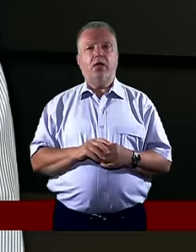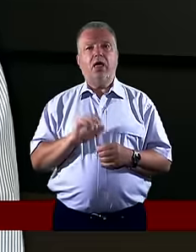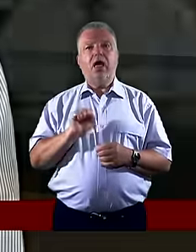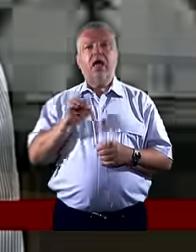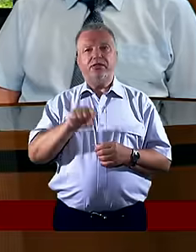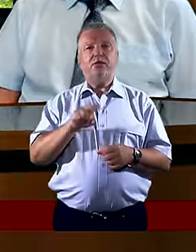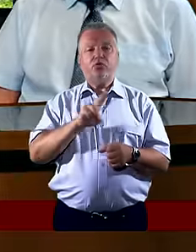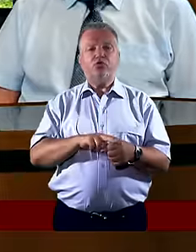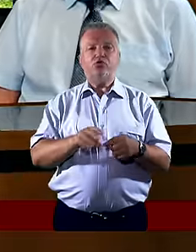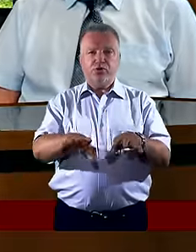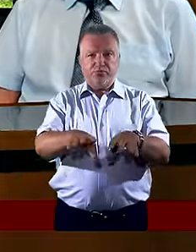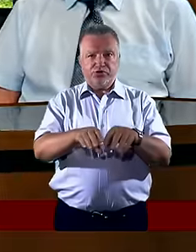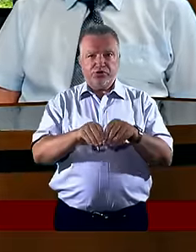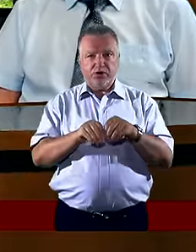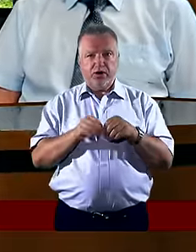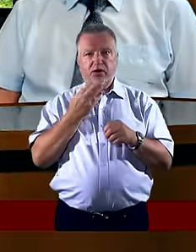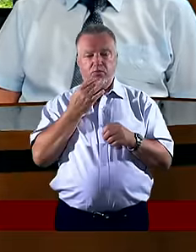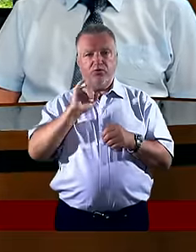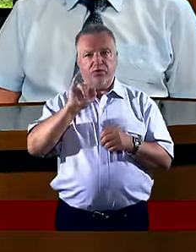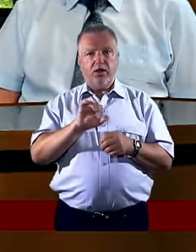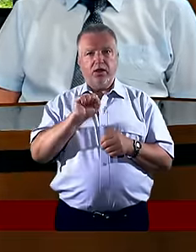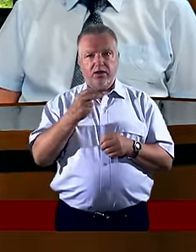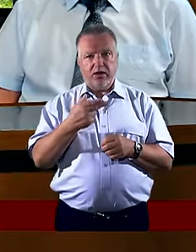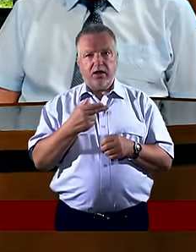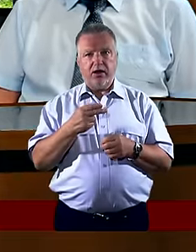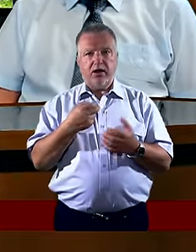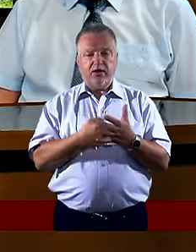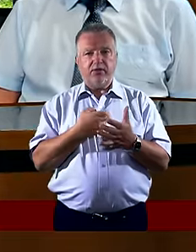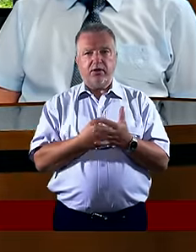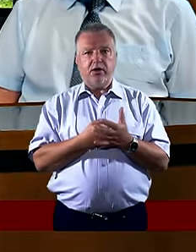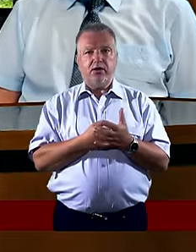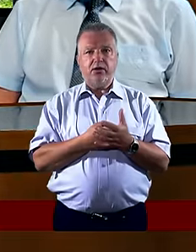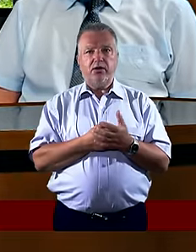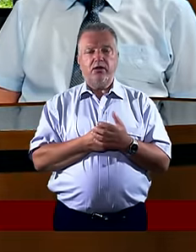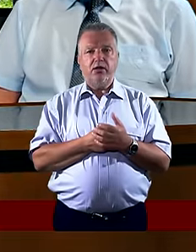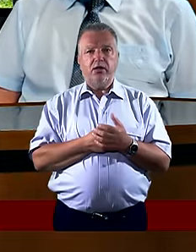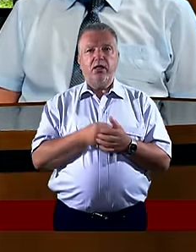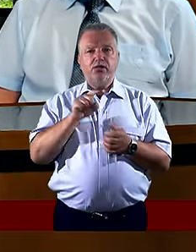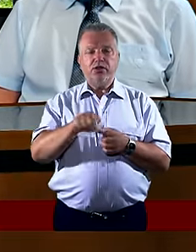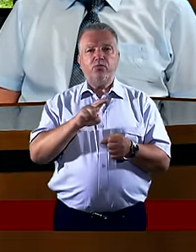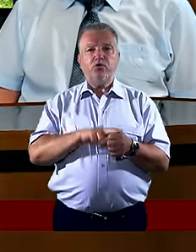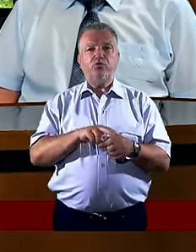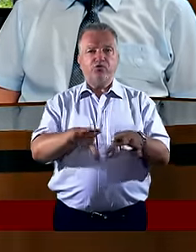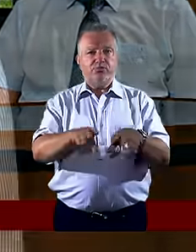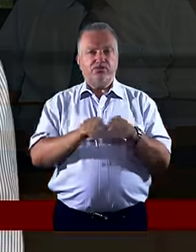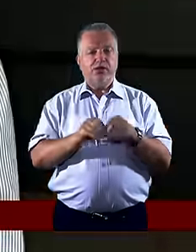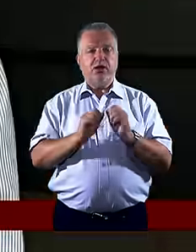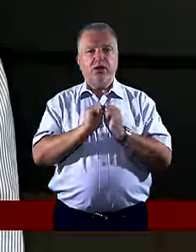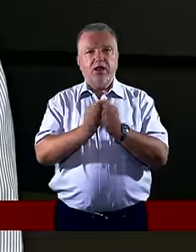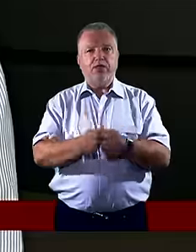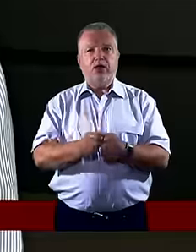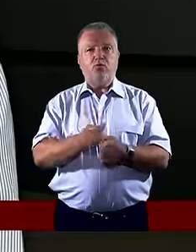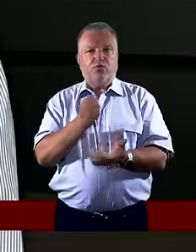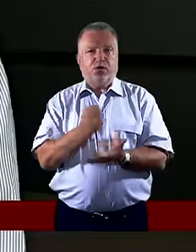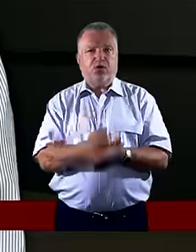zadziała. A tym zaś, którzy go przyjęli, mówi Jan w pierwszym rozdziale swojej Ewangelii i w wersecie 12, tym, którzy